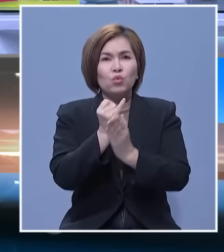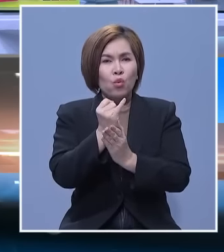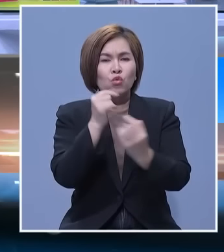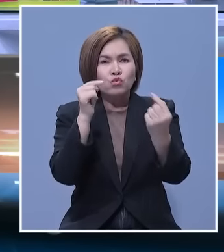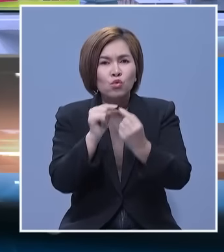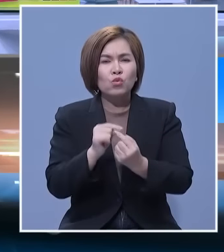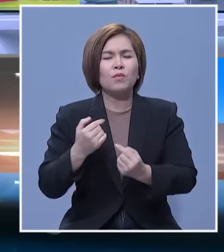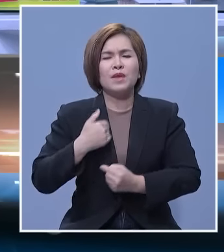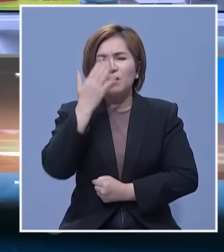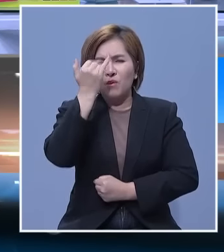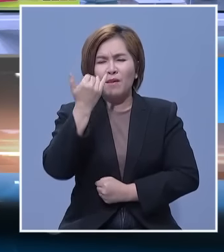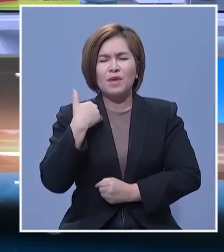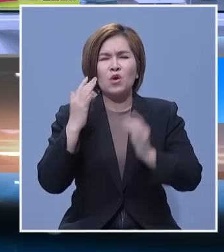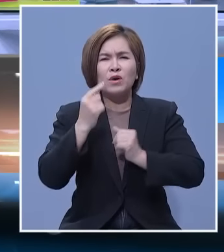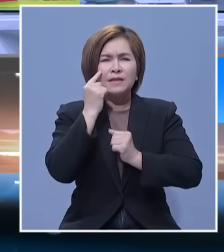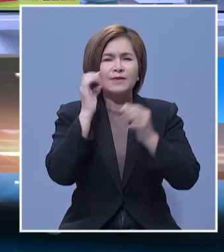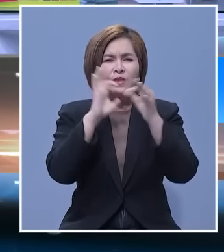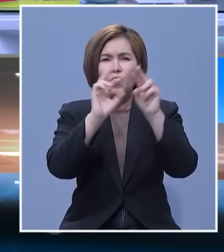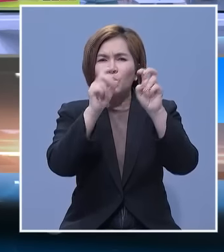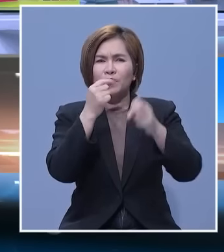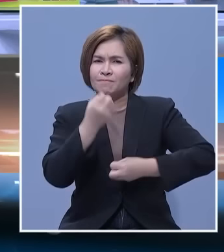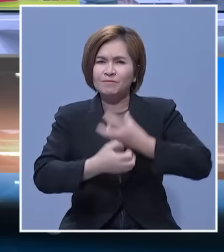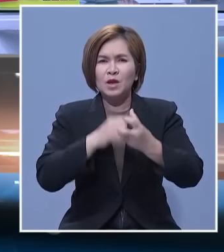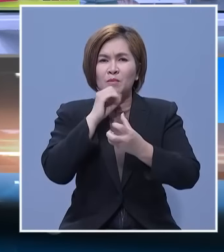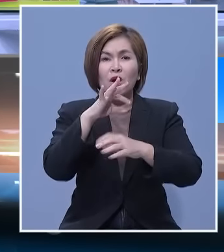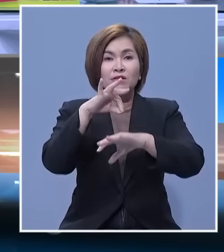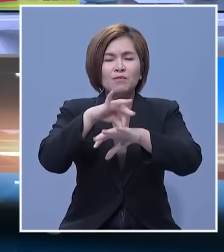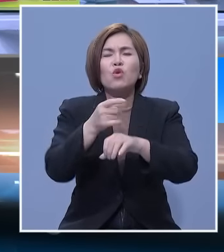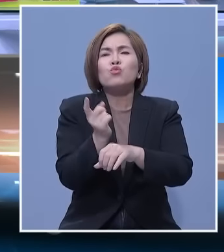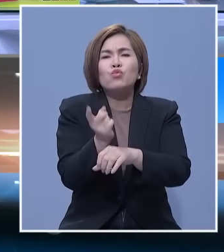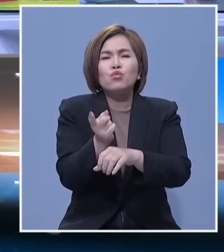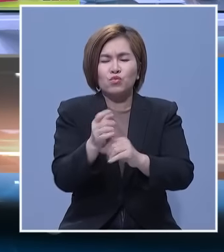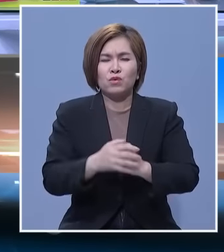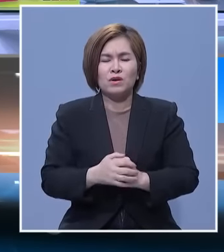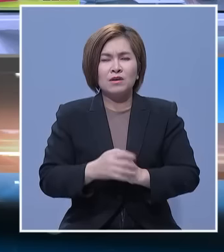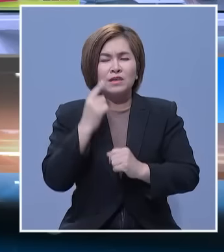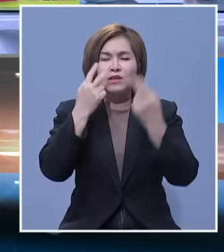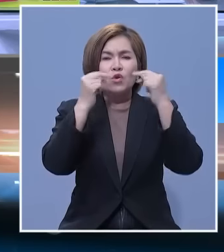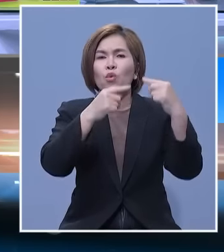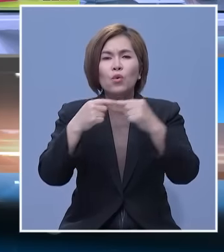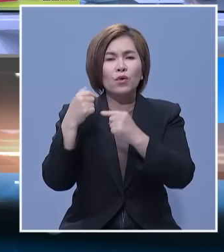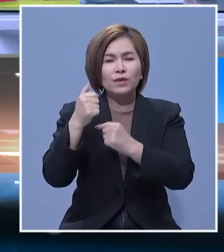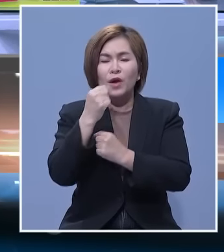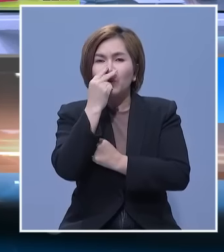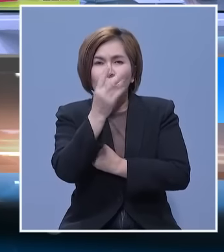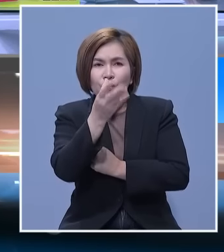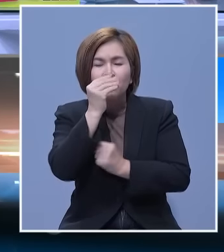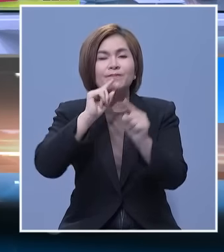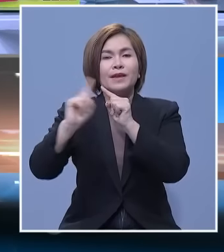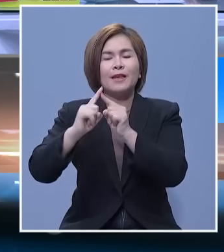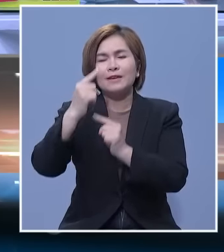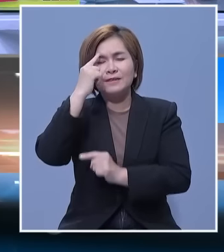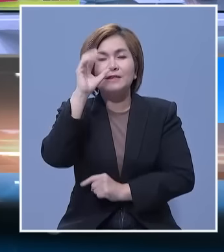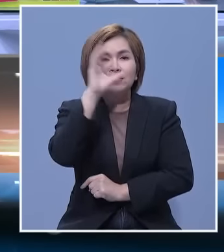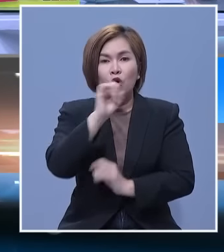พี่อามที่มองว่านายกเศรษฐาเนี่ยน่าจะหลุดจากตำแหน่ง ส่วนใหญ่ก็จะบอกว่าน่าจะรอดดูจากภาพต่างๆที่ออกมาก่อนหน้านี้แล้